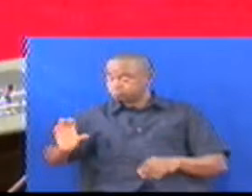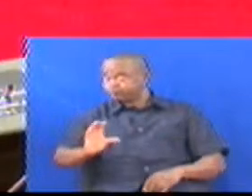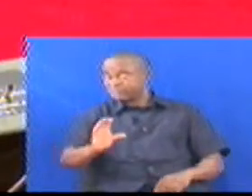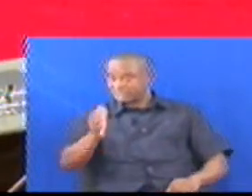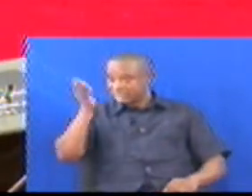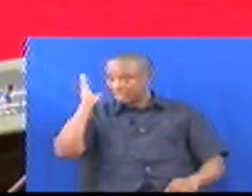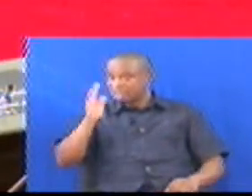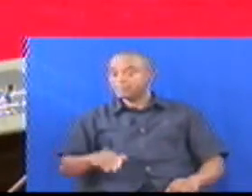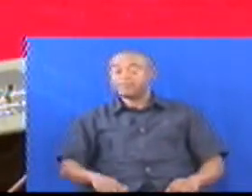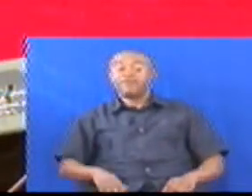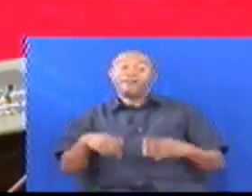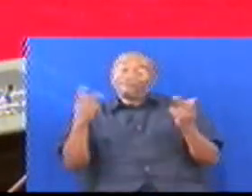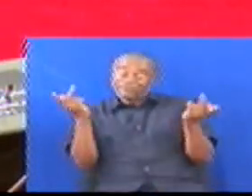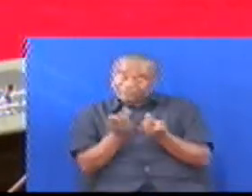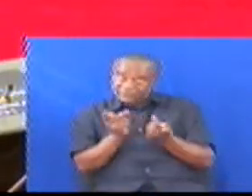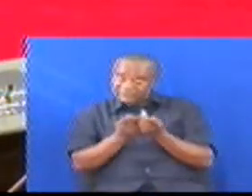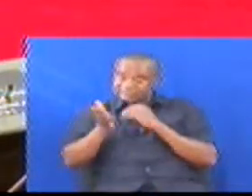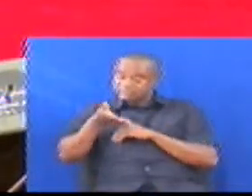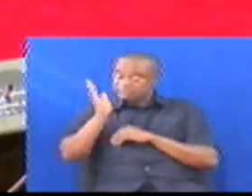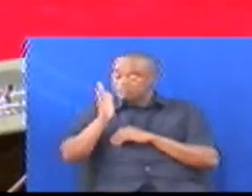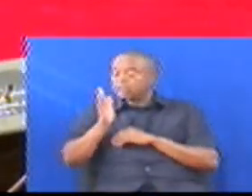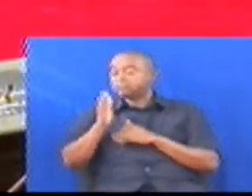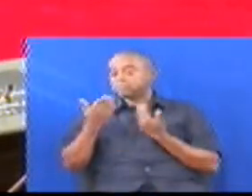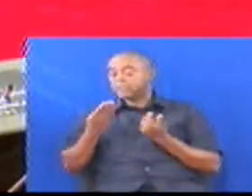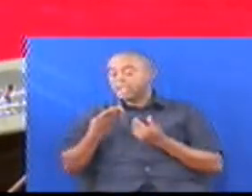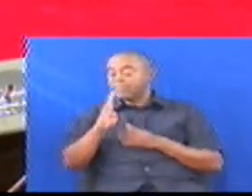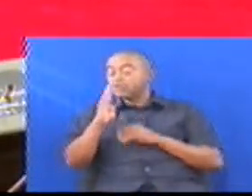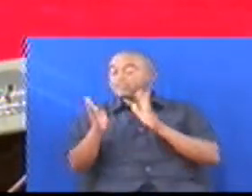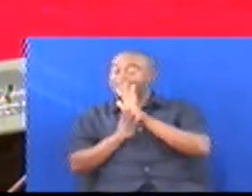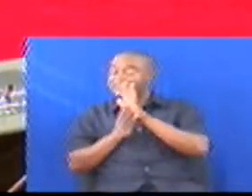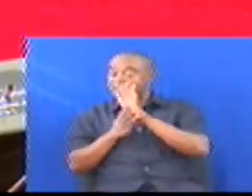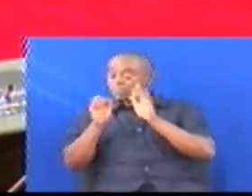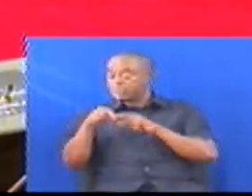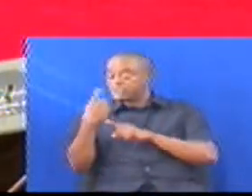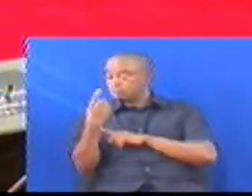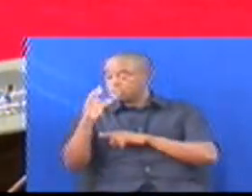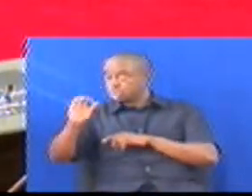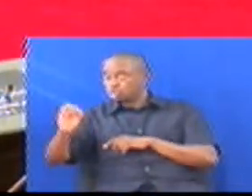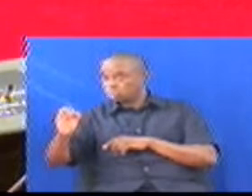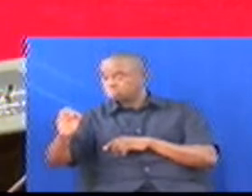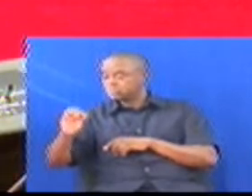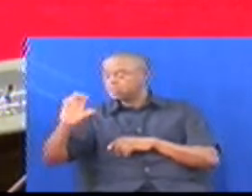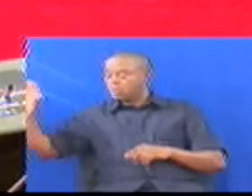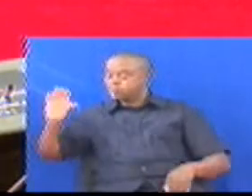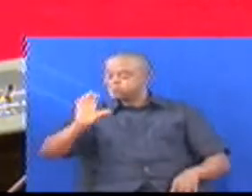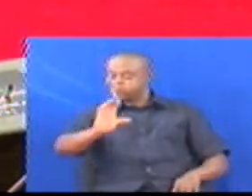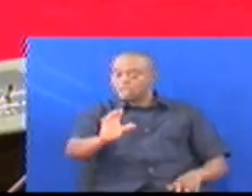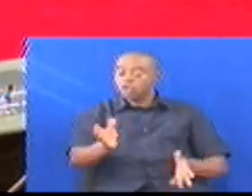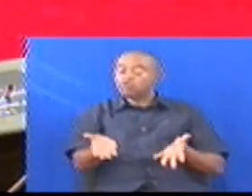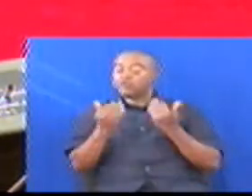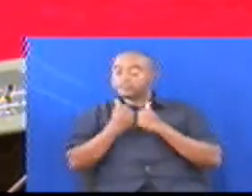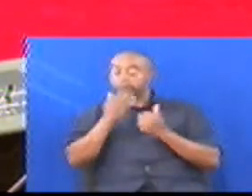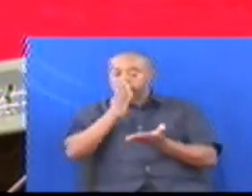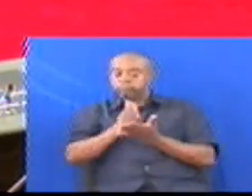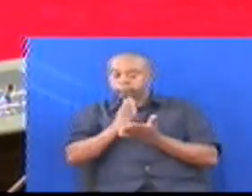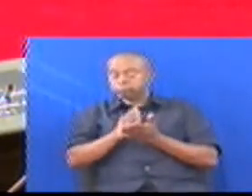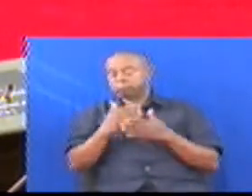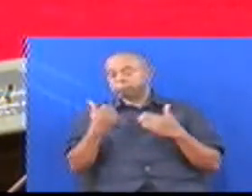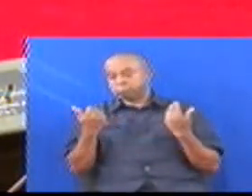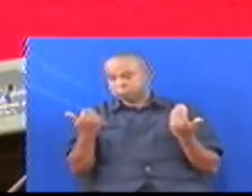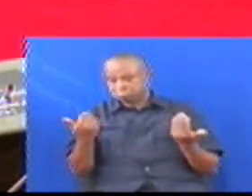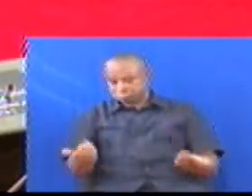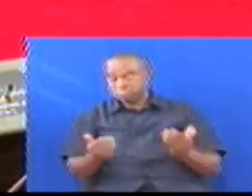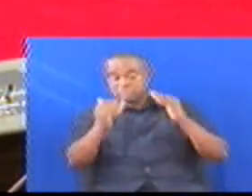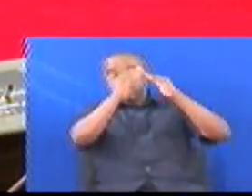zimetolewa. Aidha, serikali imetoa shilingi bilioni 9.10 kwa ajili ya kukamilisha ujenzi wa maboma